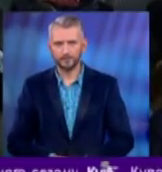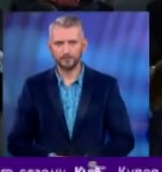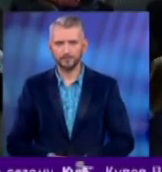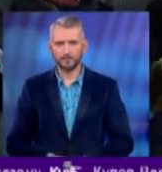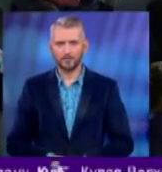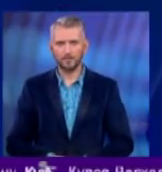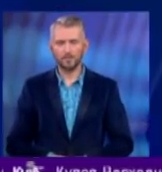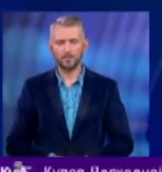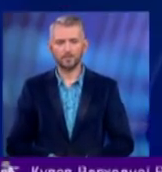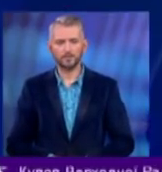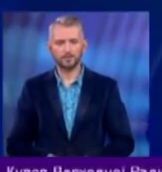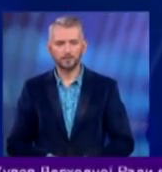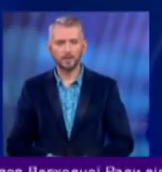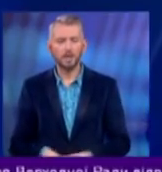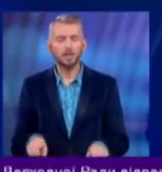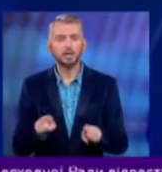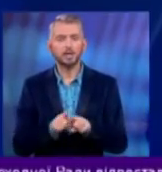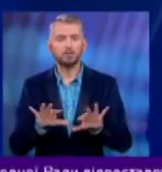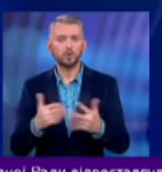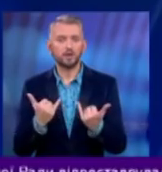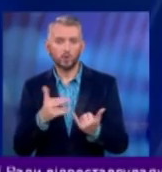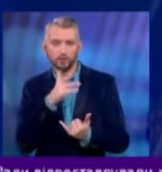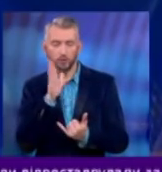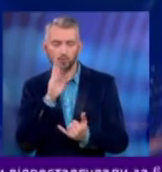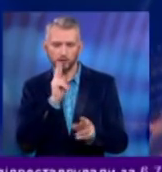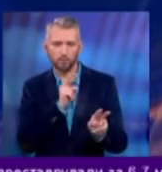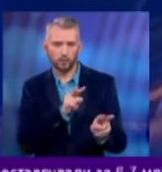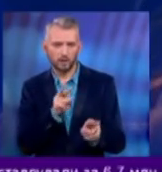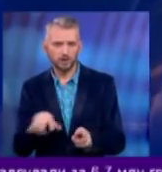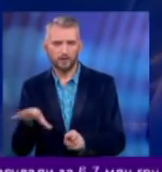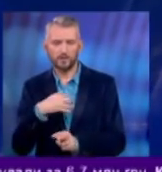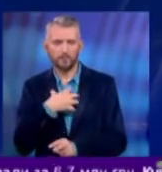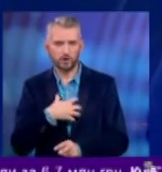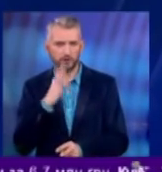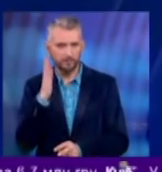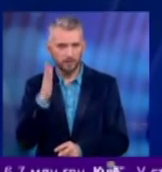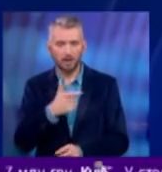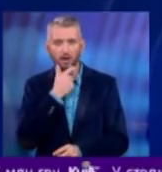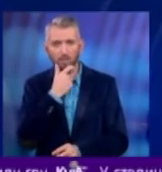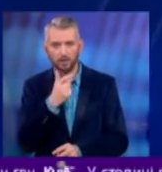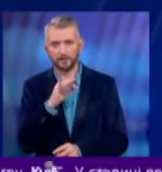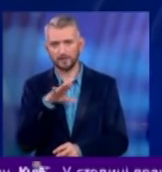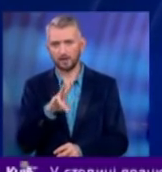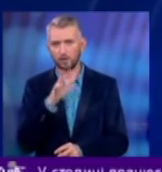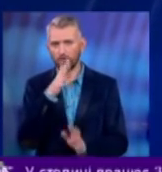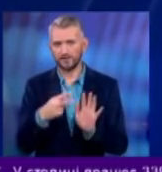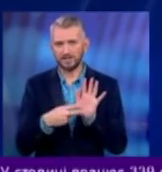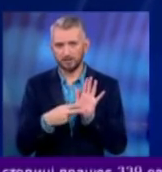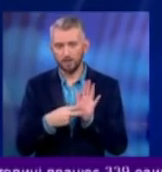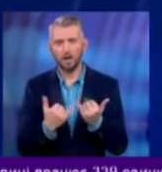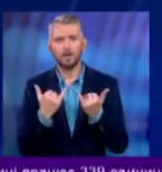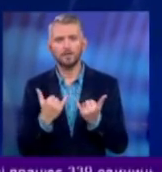«Київ». Такі події цього часу. Будемо стежити за усім важливим і далі. Дивіться СТН о 19. Ну, а просто